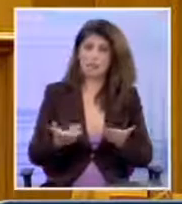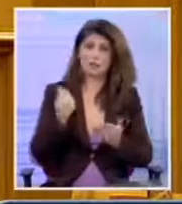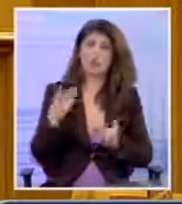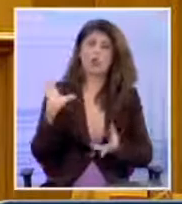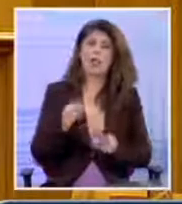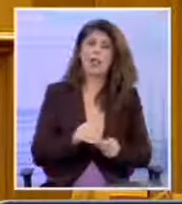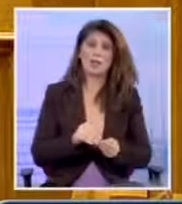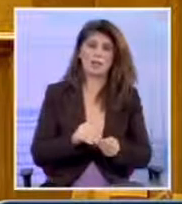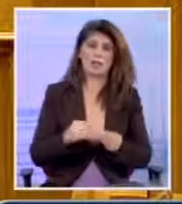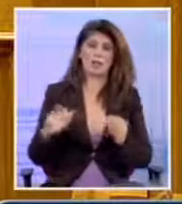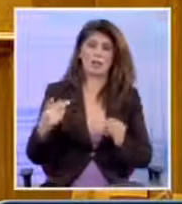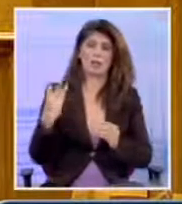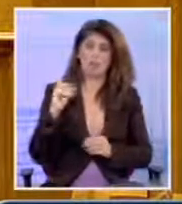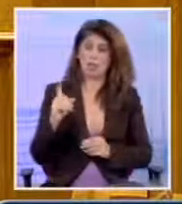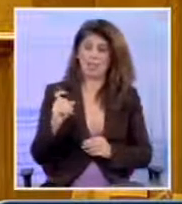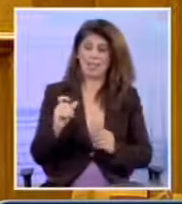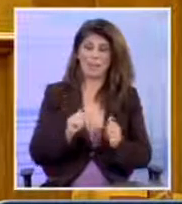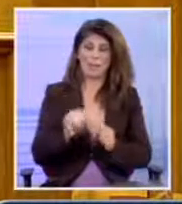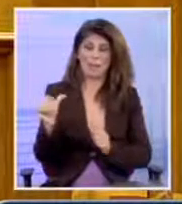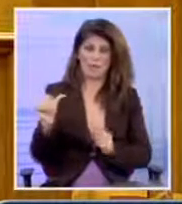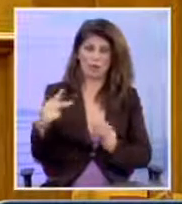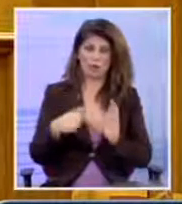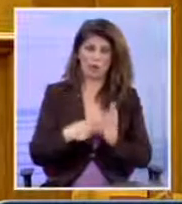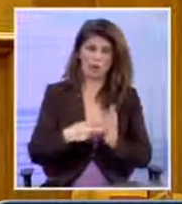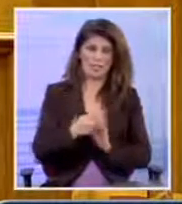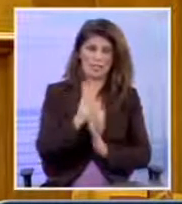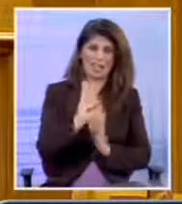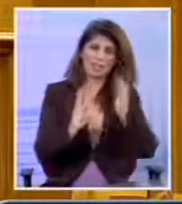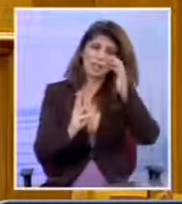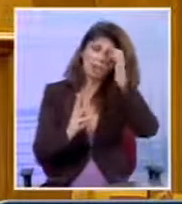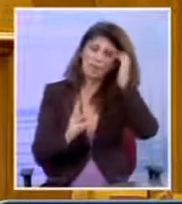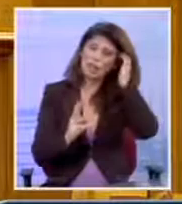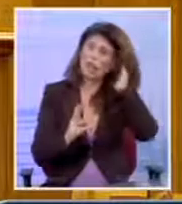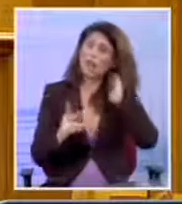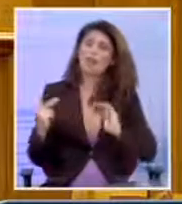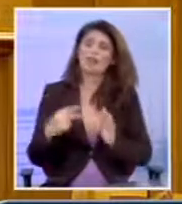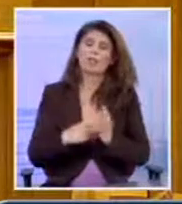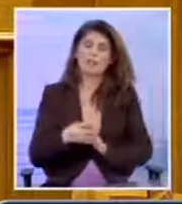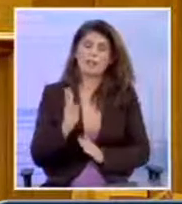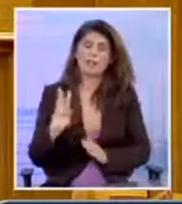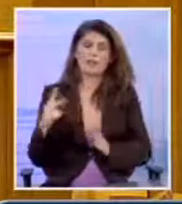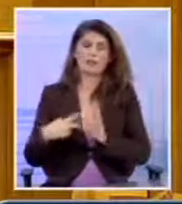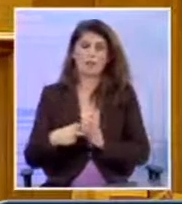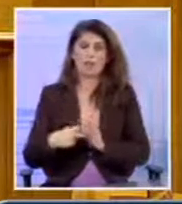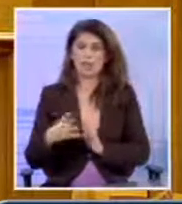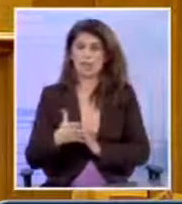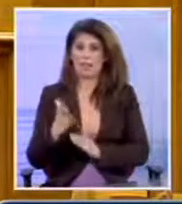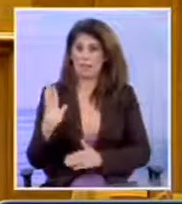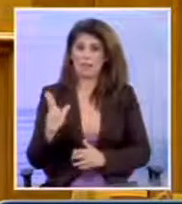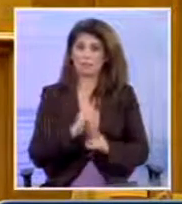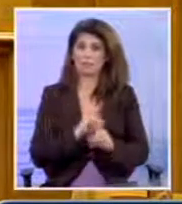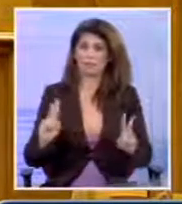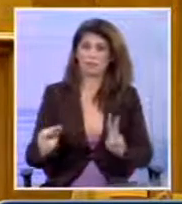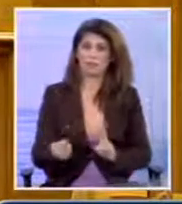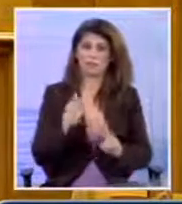άθροισμα του δεκαμήνου του 2013, του 2014 και του 2015 με σαφήνεια